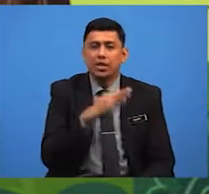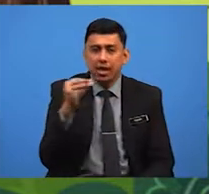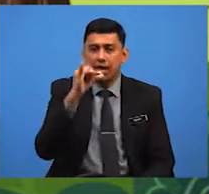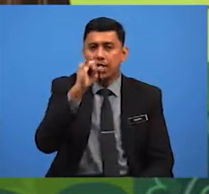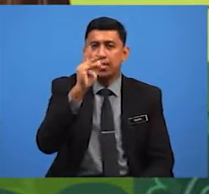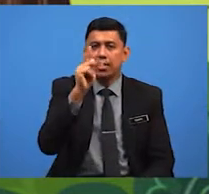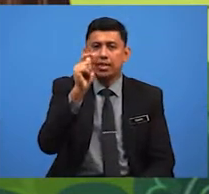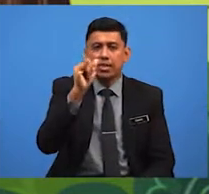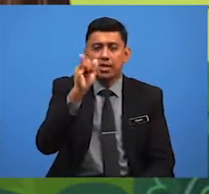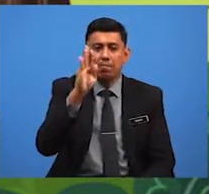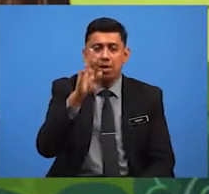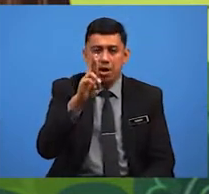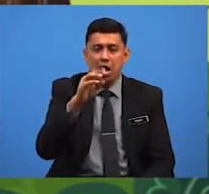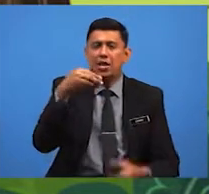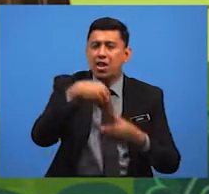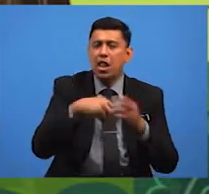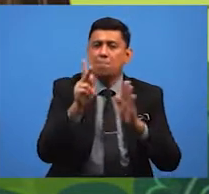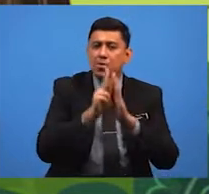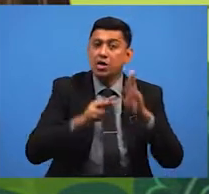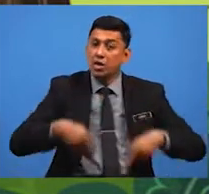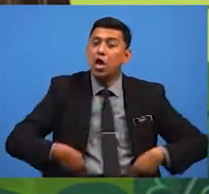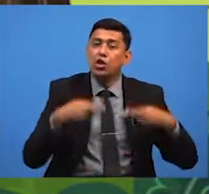iktibar dalam kehidupan kita.